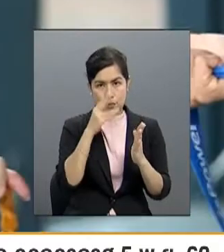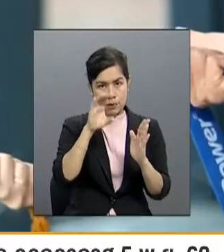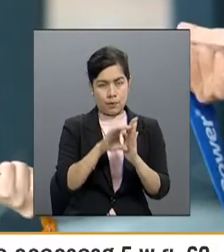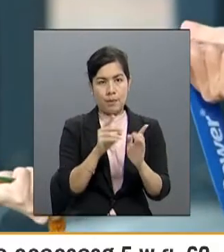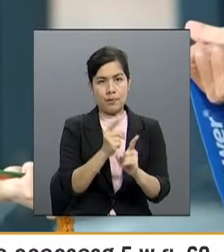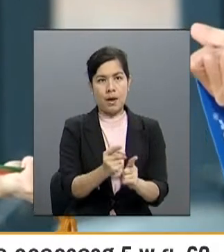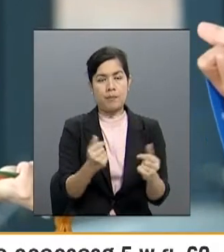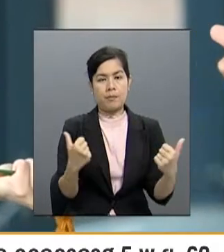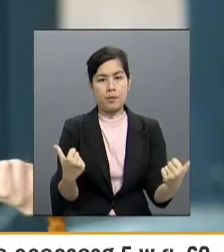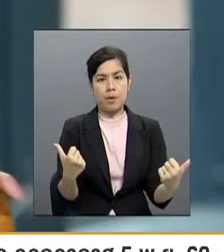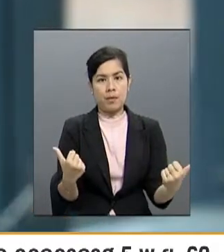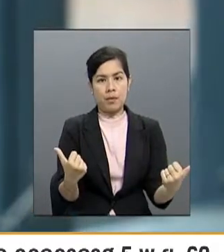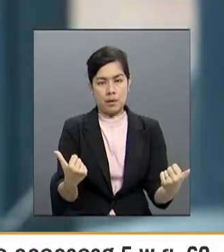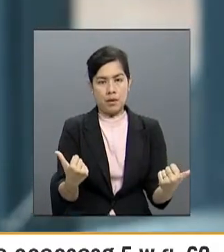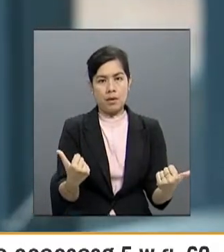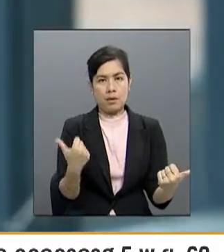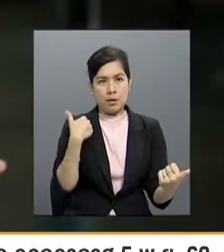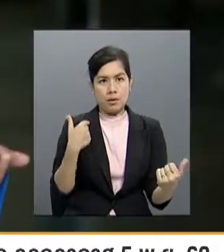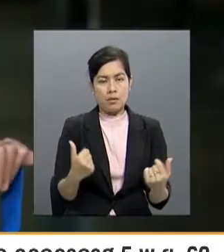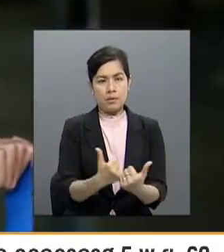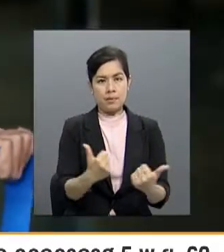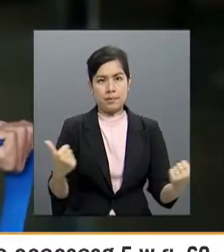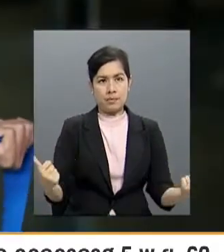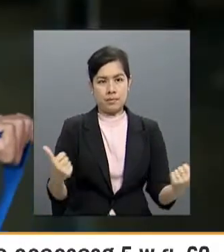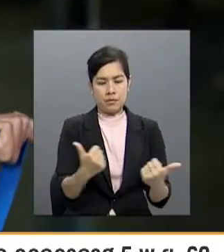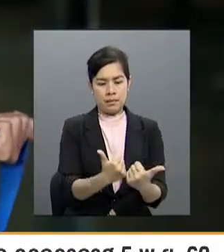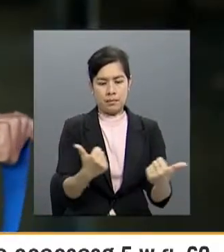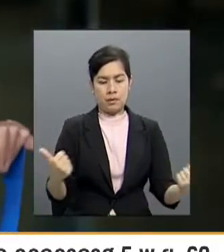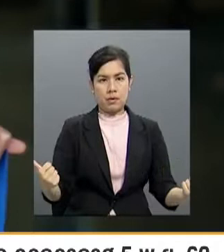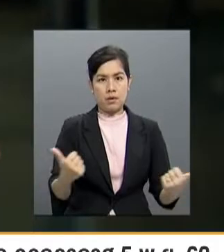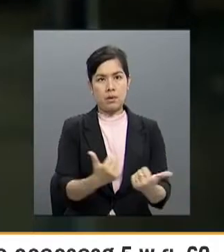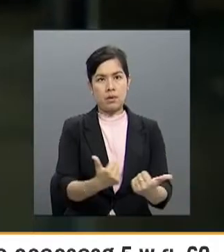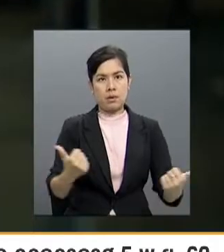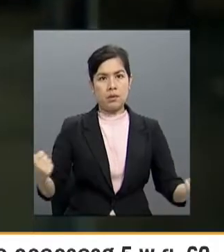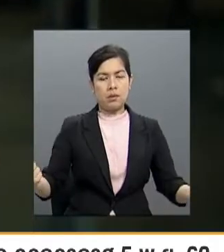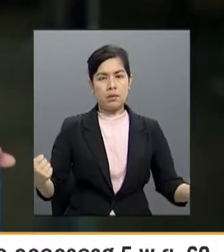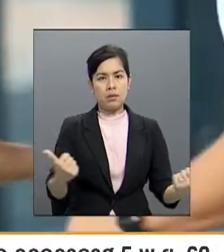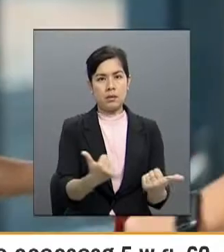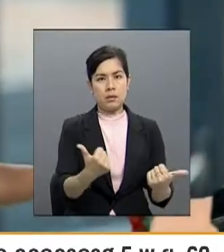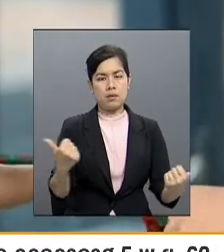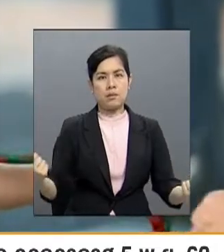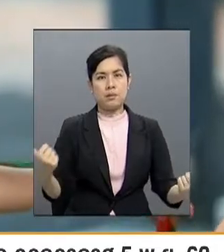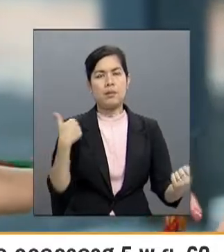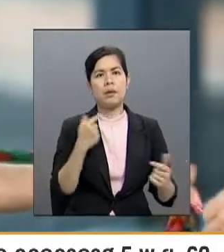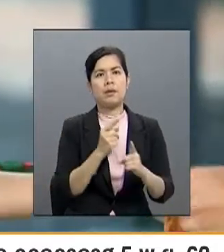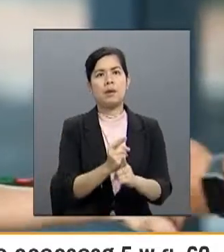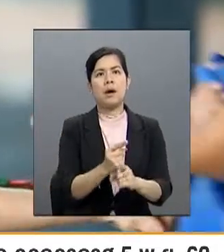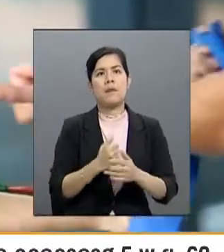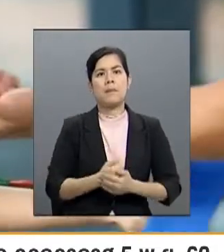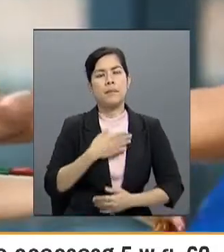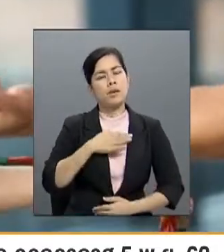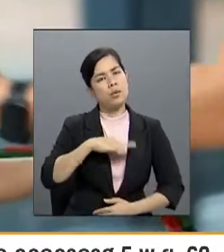อกแล้วก็กำเสร็จแล้วก็ดึงยางออกให้รู้สึกว่าสะบักเราเนี่ยหันเข้าหากัน ค่ะข้อศอกเราจะต้อง